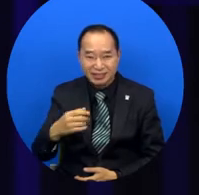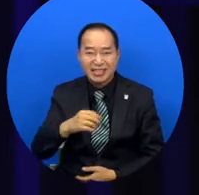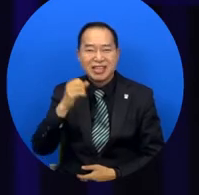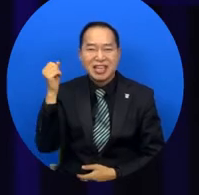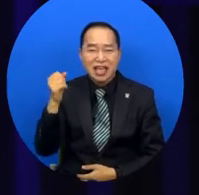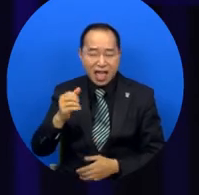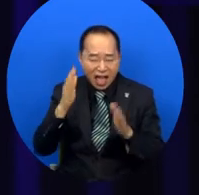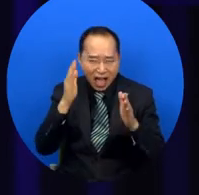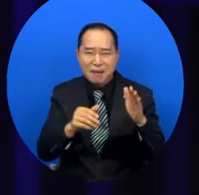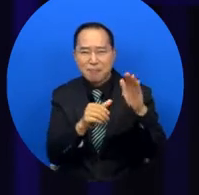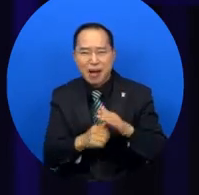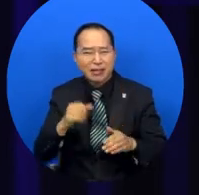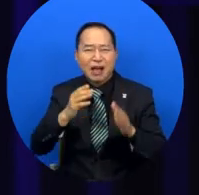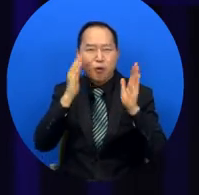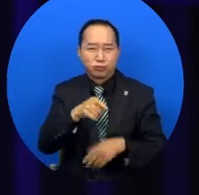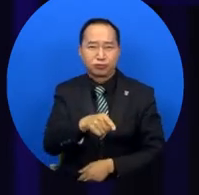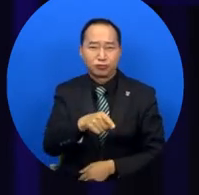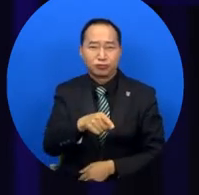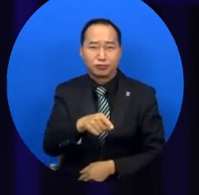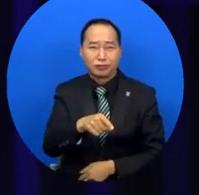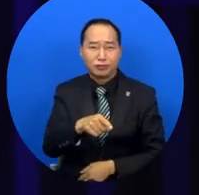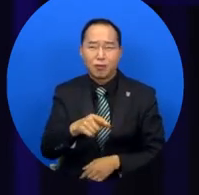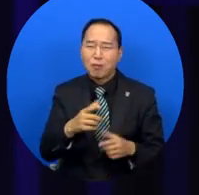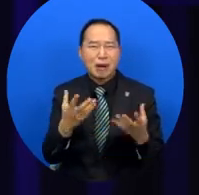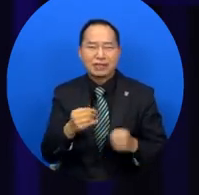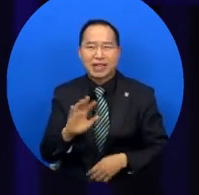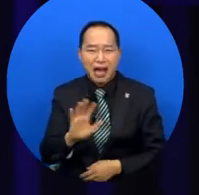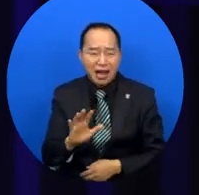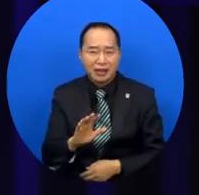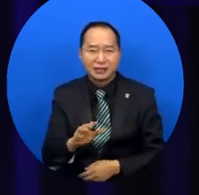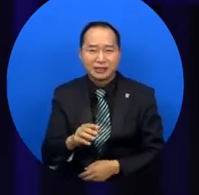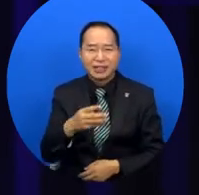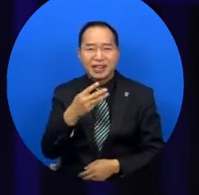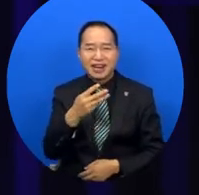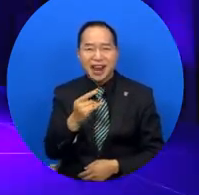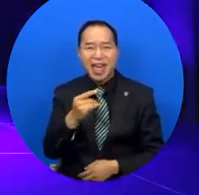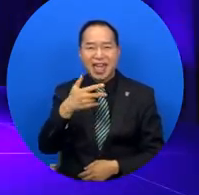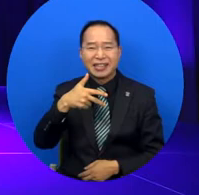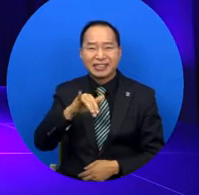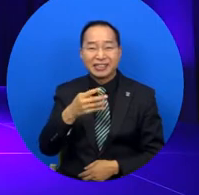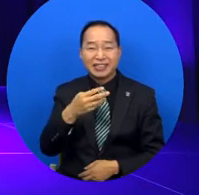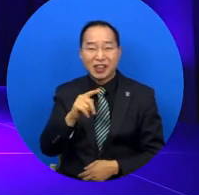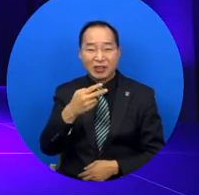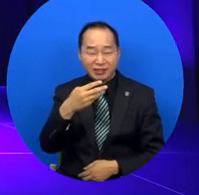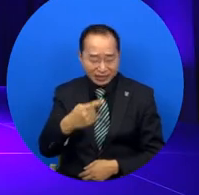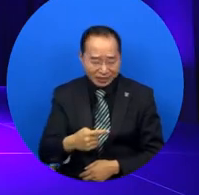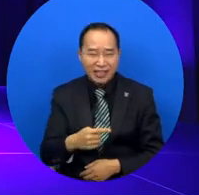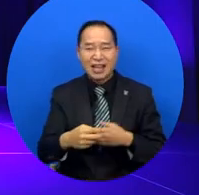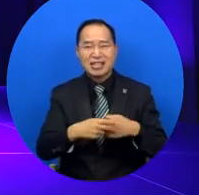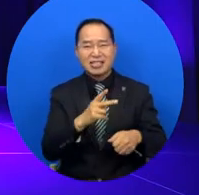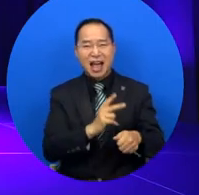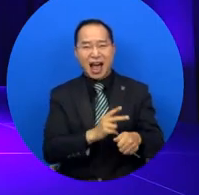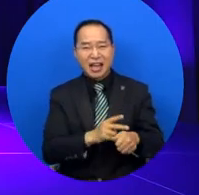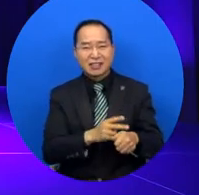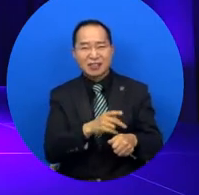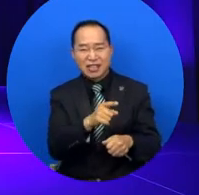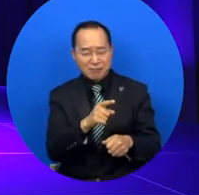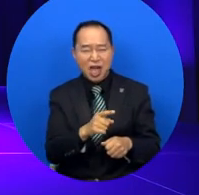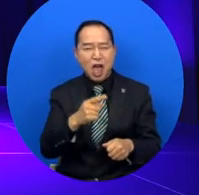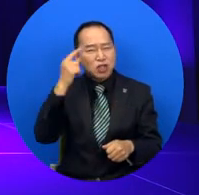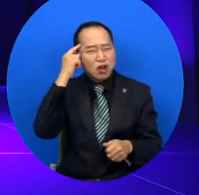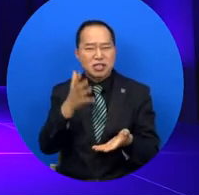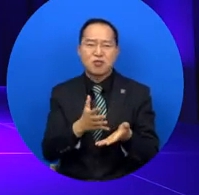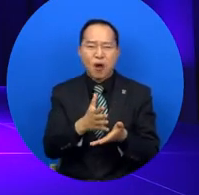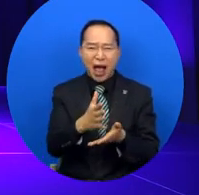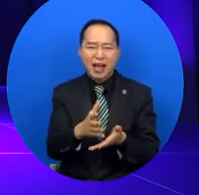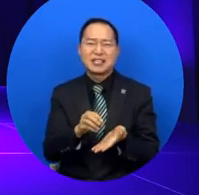이게 인턴 숫자랑 레지던트 뽑는 숫자랑 비슷하기 때문에 근데 저는 조금 경쟁률 있는